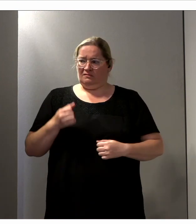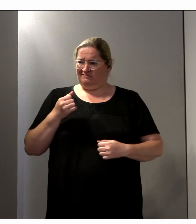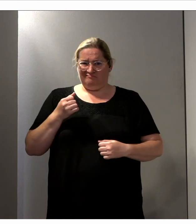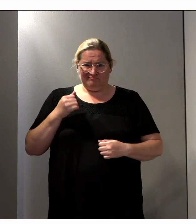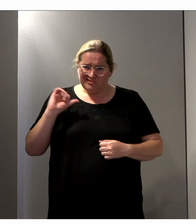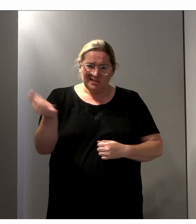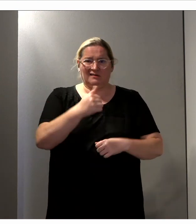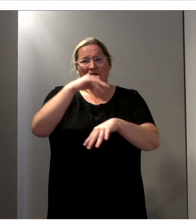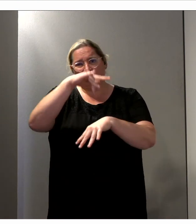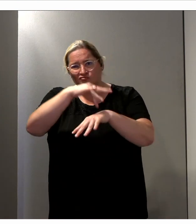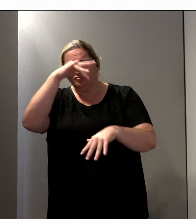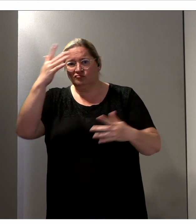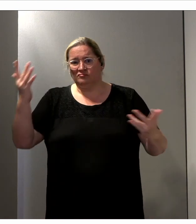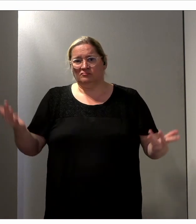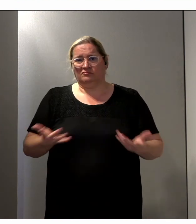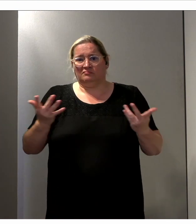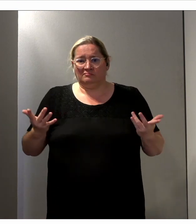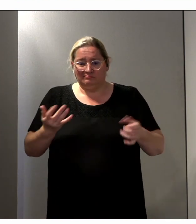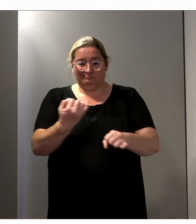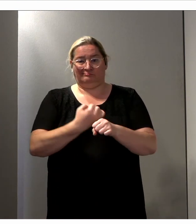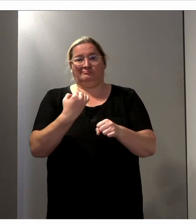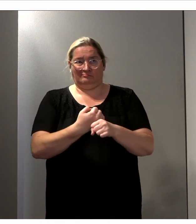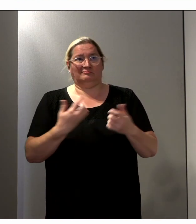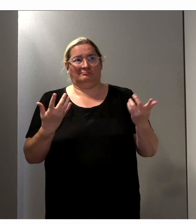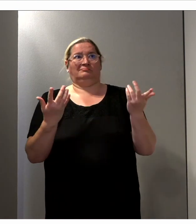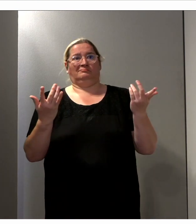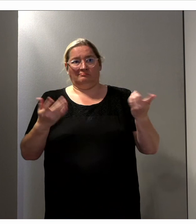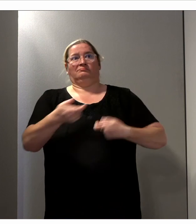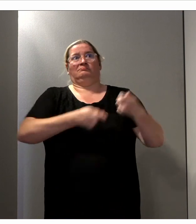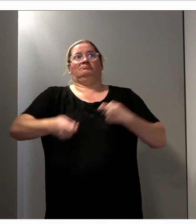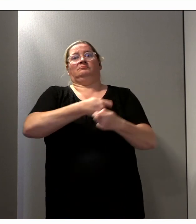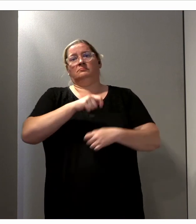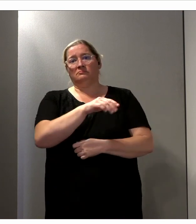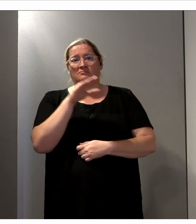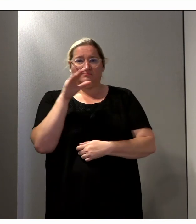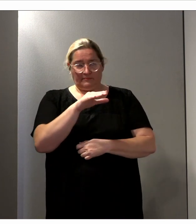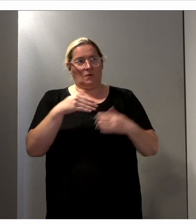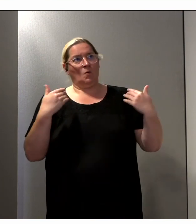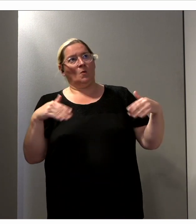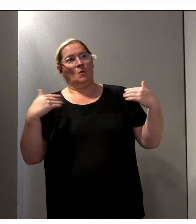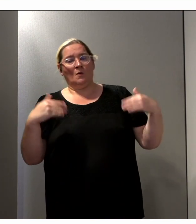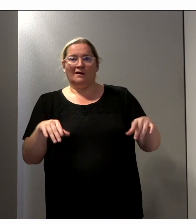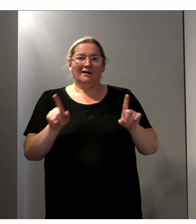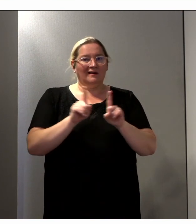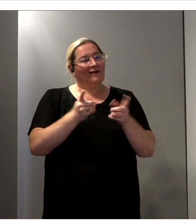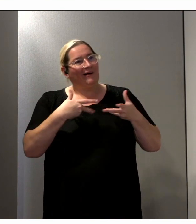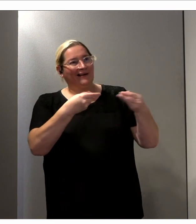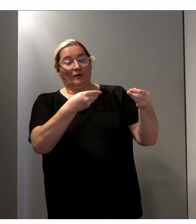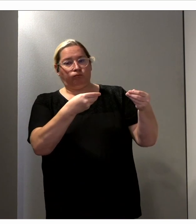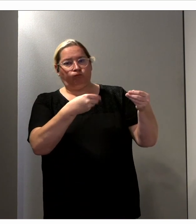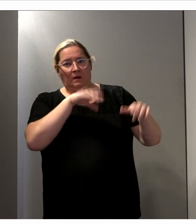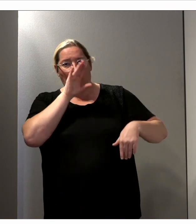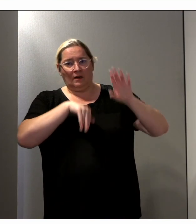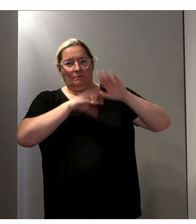confrontés justement au monde socio-économique ordinaire et qui n'est pas très accueillant comme le démontre le